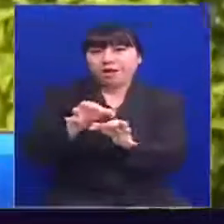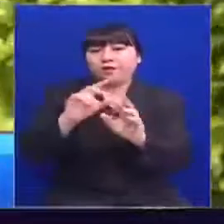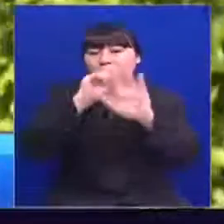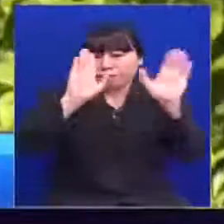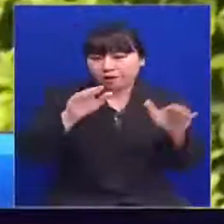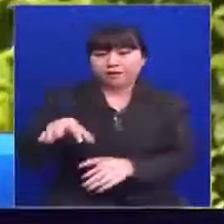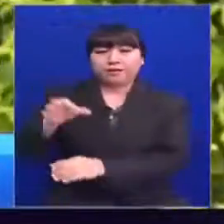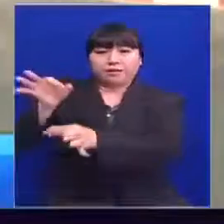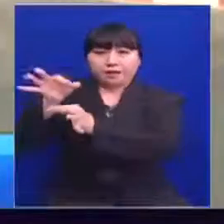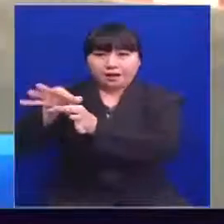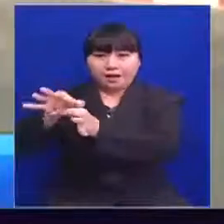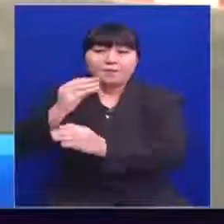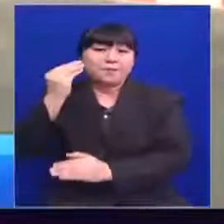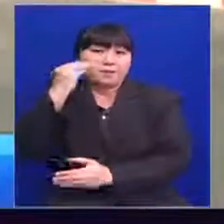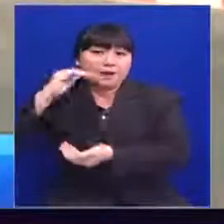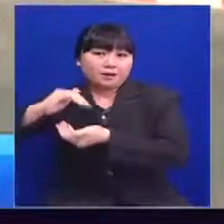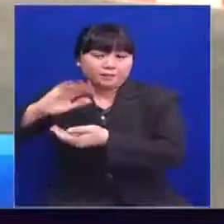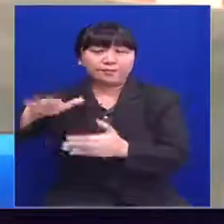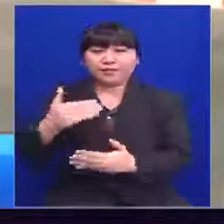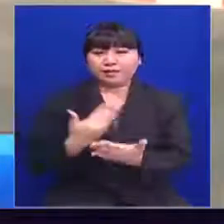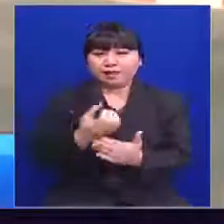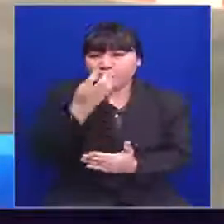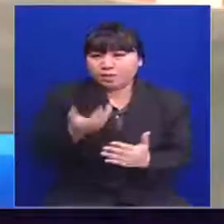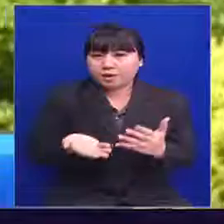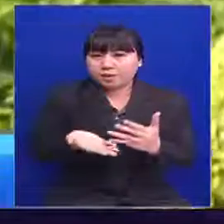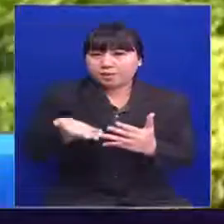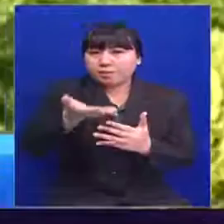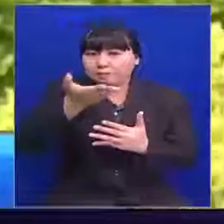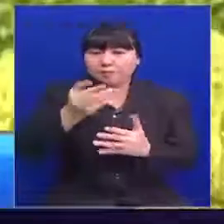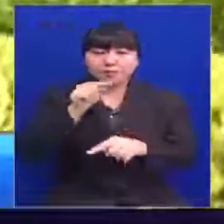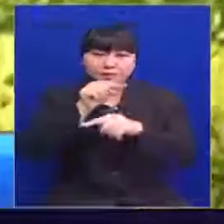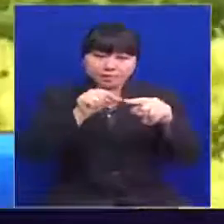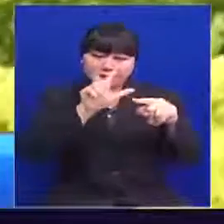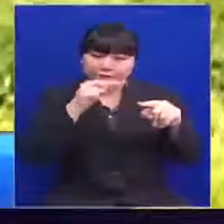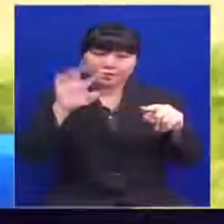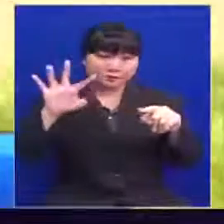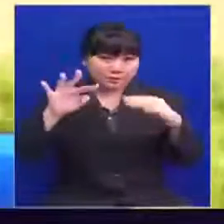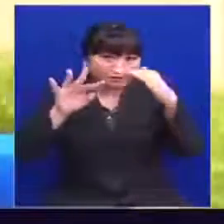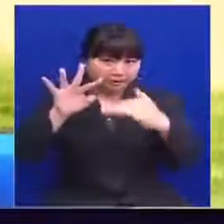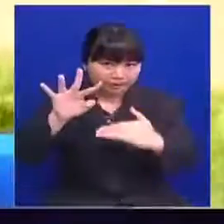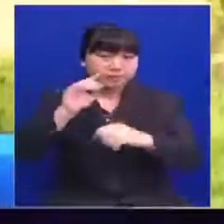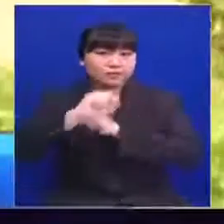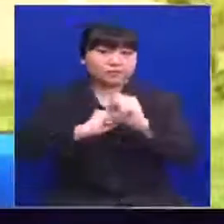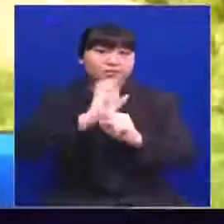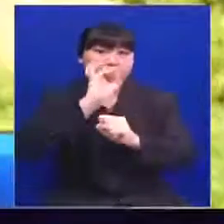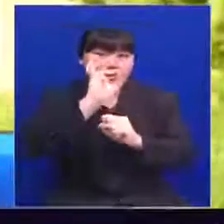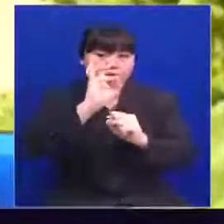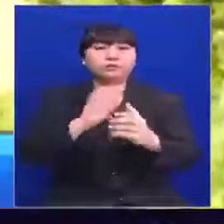ราะห์ในอัตราดอกเบี้ยแบบขั้นบันไดค่ะเฉลี่ยไม่เกินร้อยละ 3-4 ในช่วงระยะเวลา6ปีแร